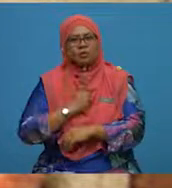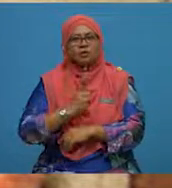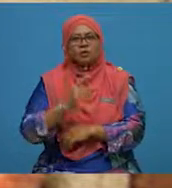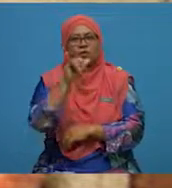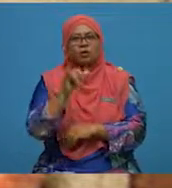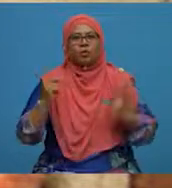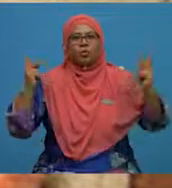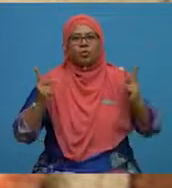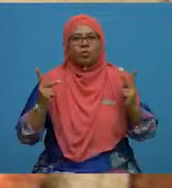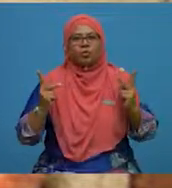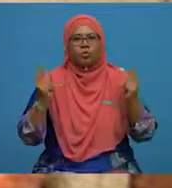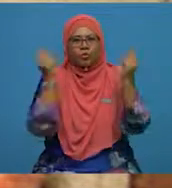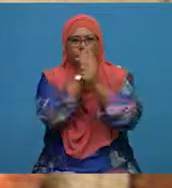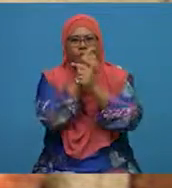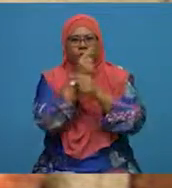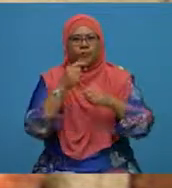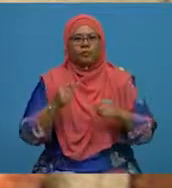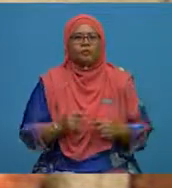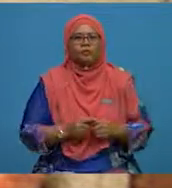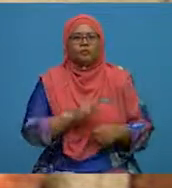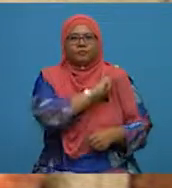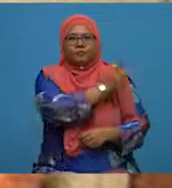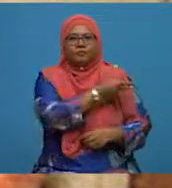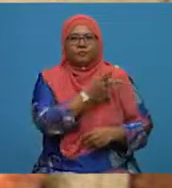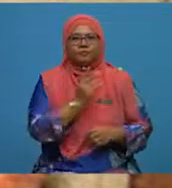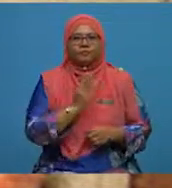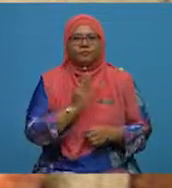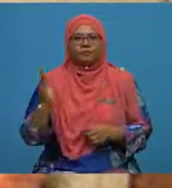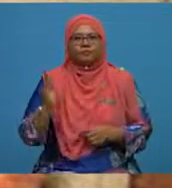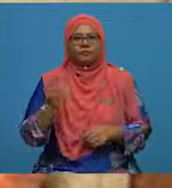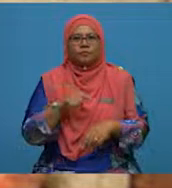yang kuat menentang penjajahan Barat di Mesir.